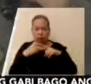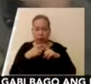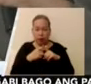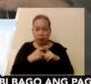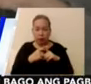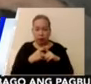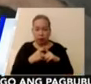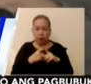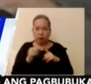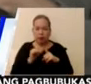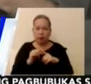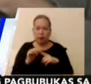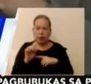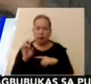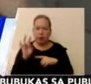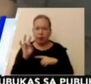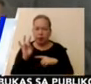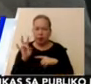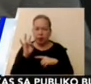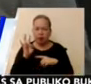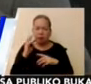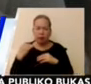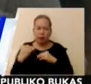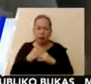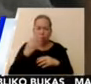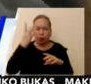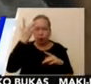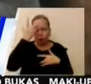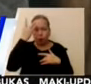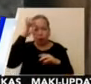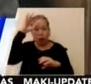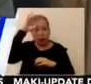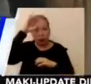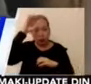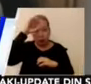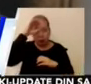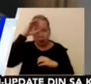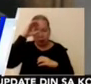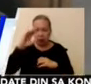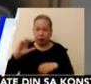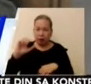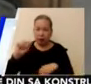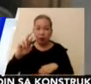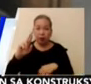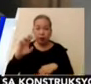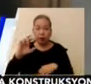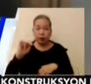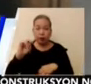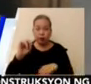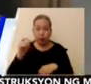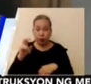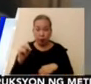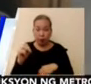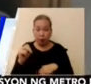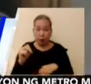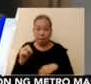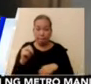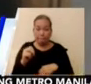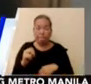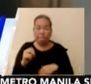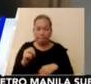70 na known carcinogens. Ibig sabihin ng carcinogens, ito po yung mga chemical na siyang nagdudulot